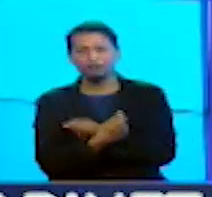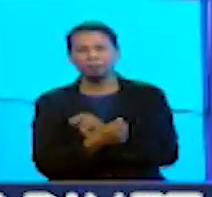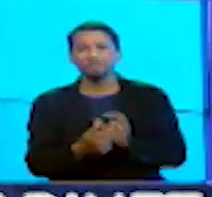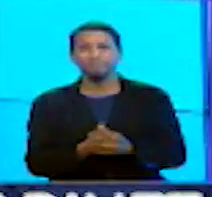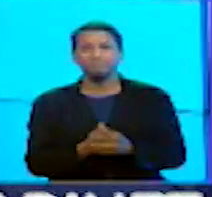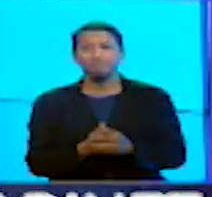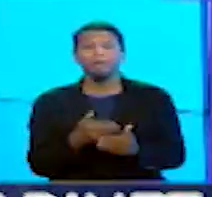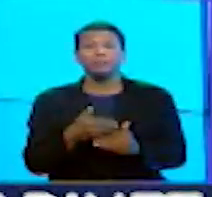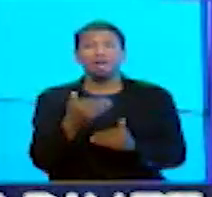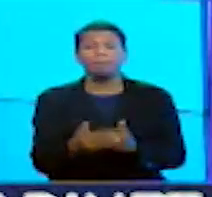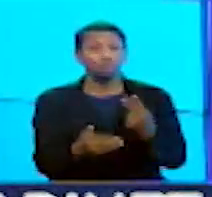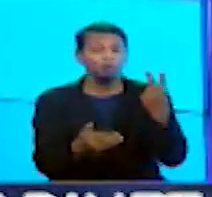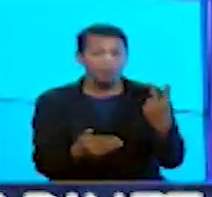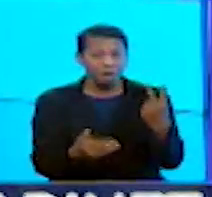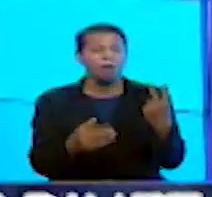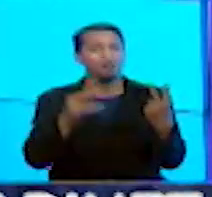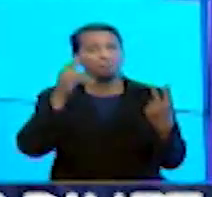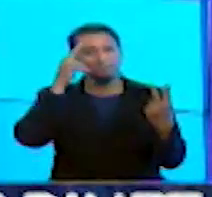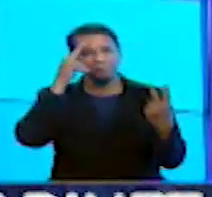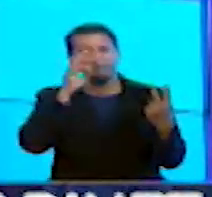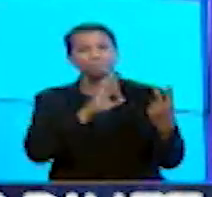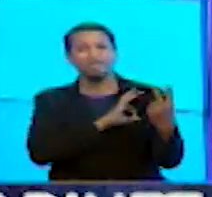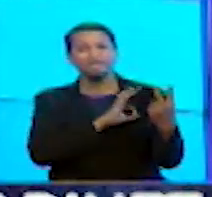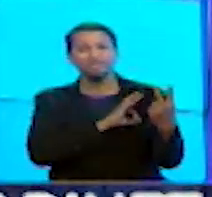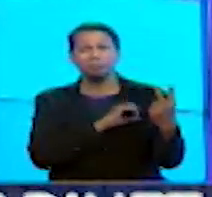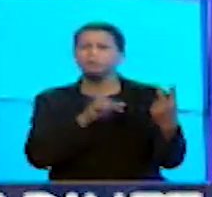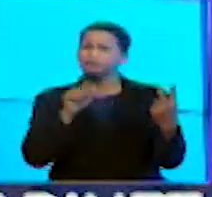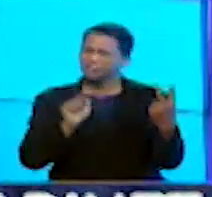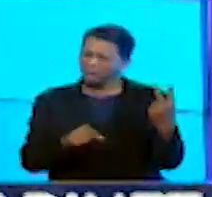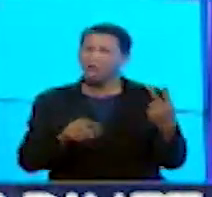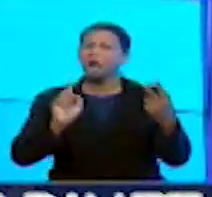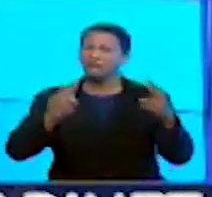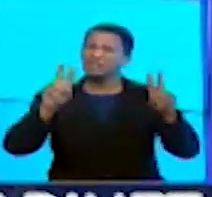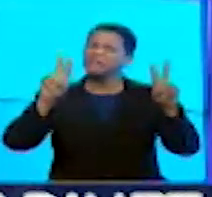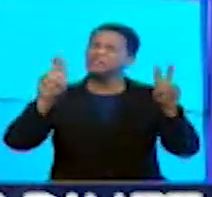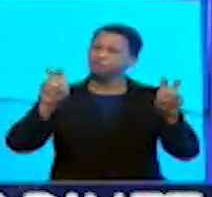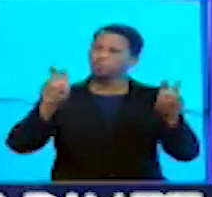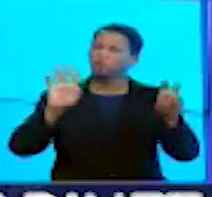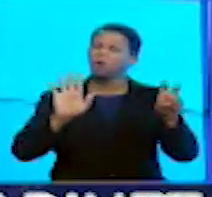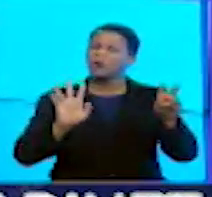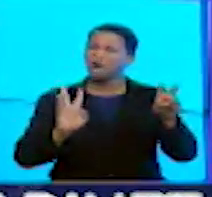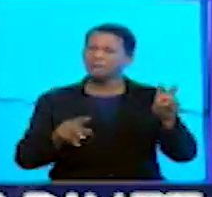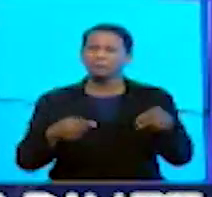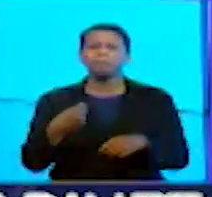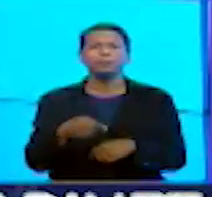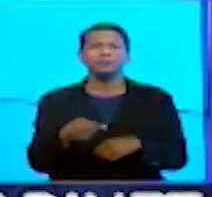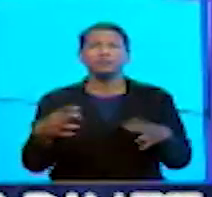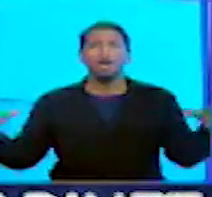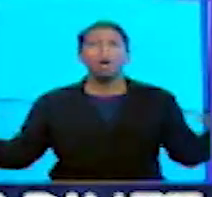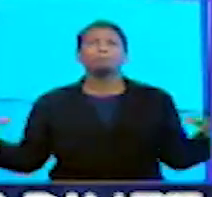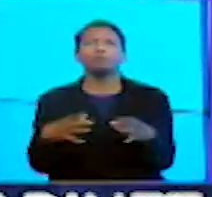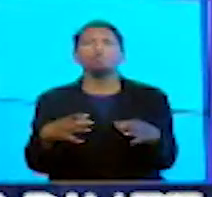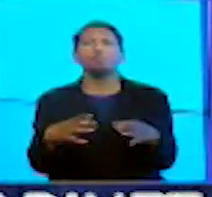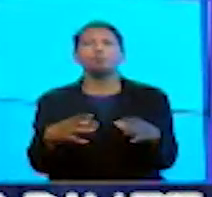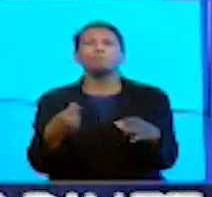isu reshuffle menguat setelah surat rencana penggabungan Kemenristek ke dalam Kemendikbud serta pembentukan Kementerian Investasi yang